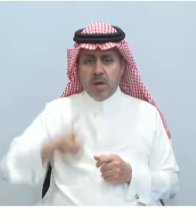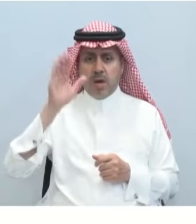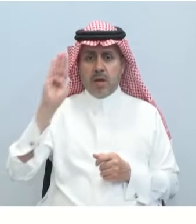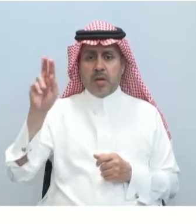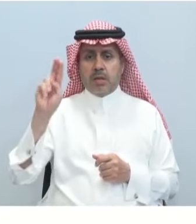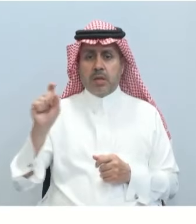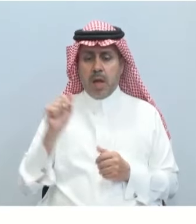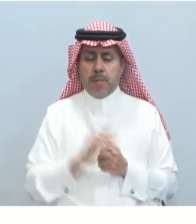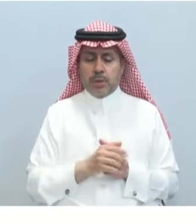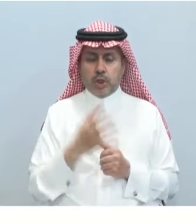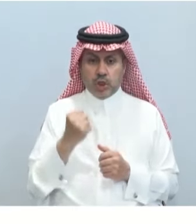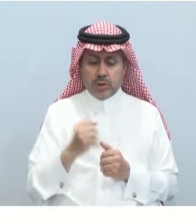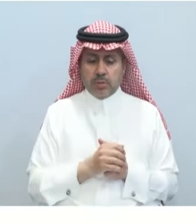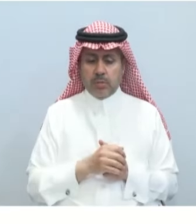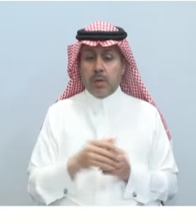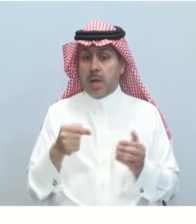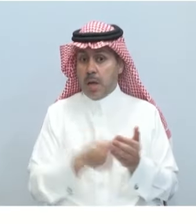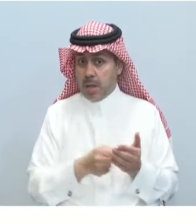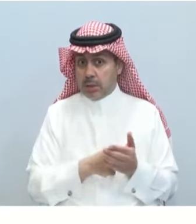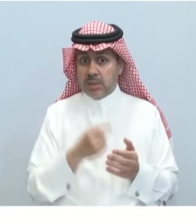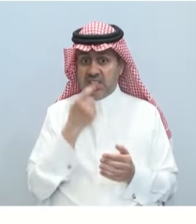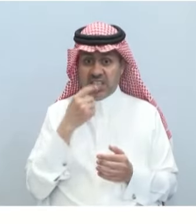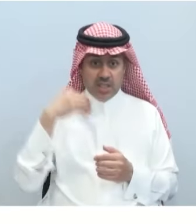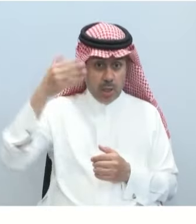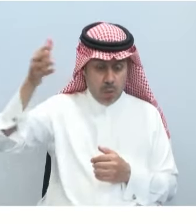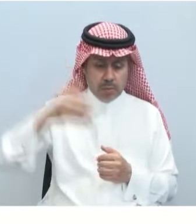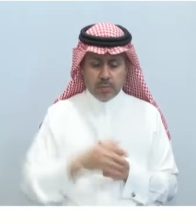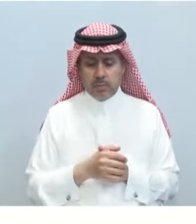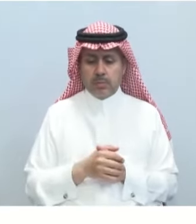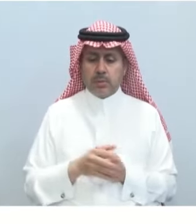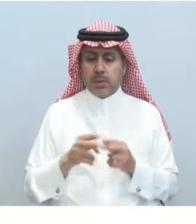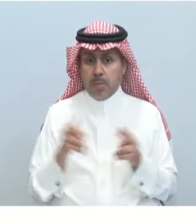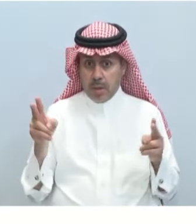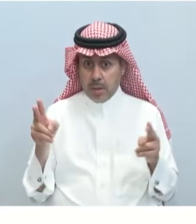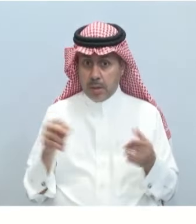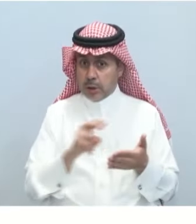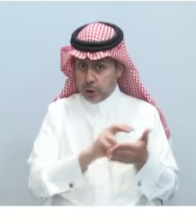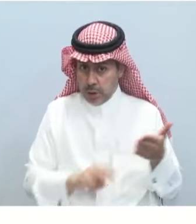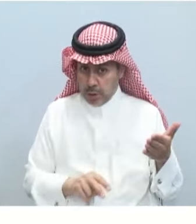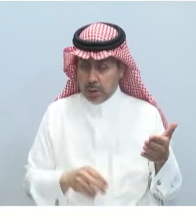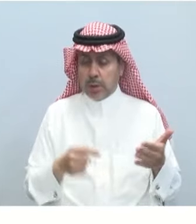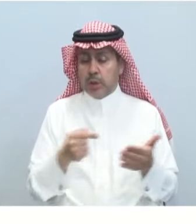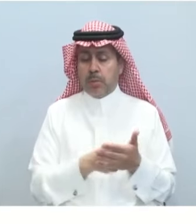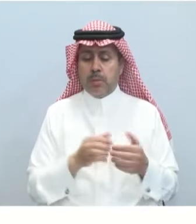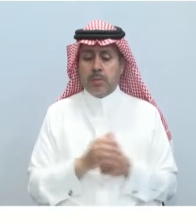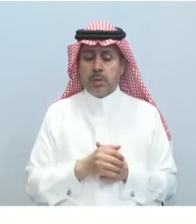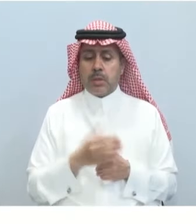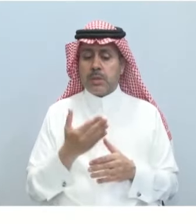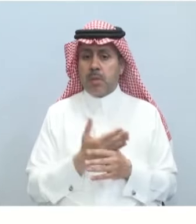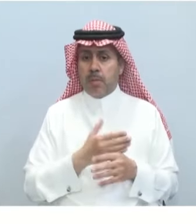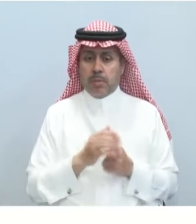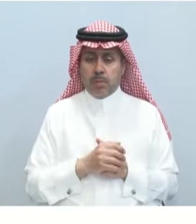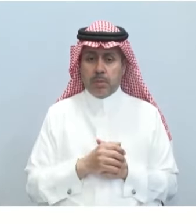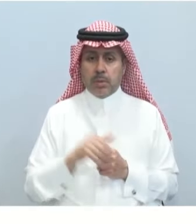ويحتاج الى علاج قد يستمر لسنوات كما تبين من تقرير الطبي عن حاله يزيد ان سبب ما اصابه